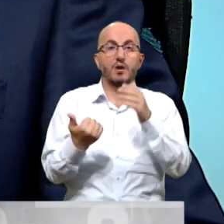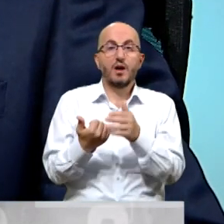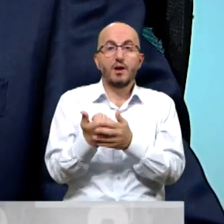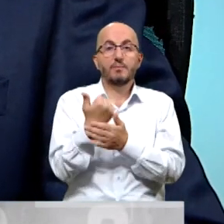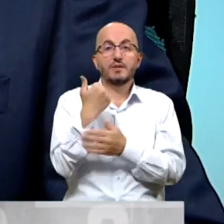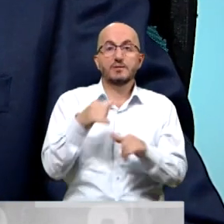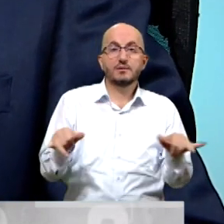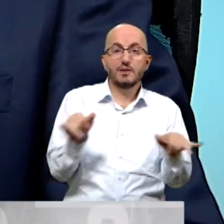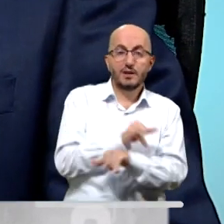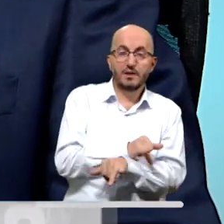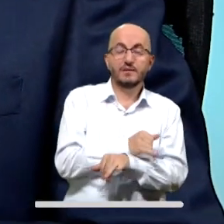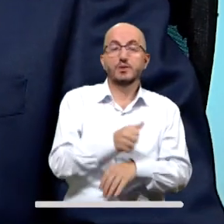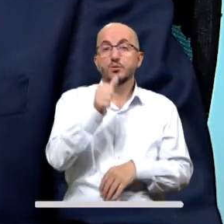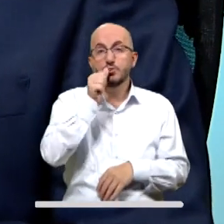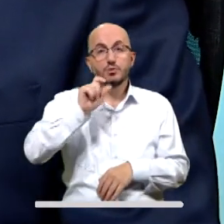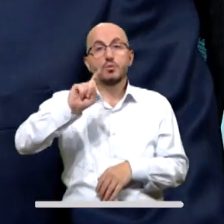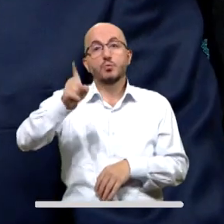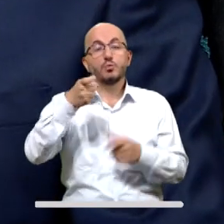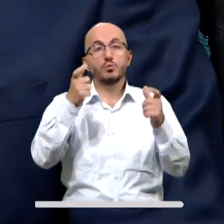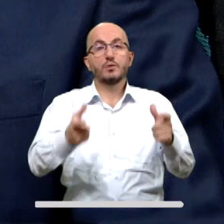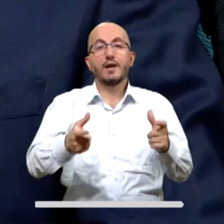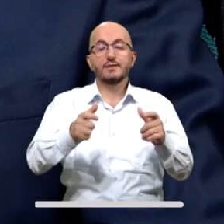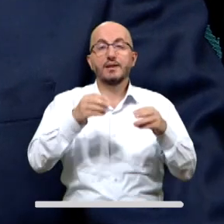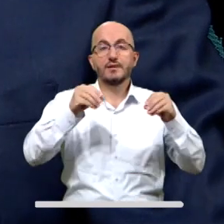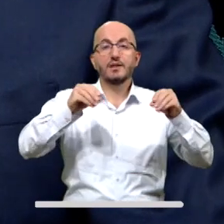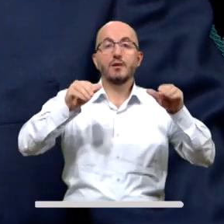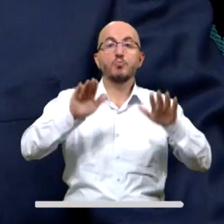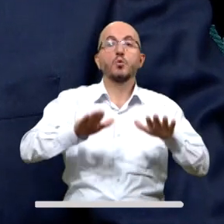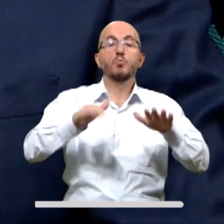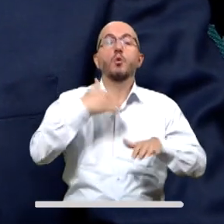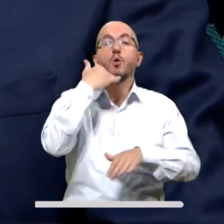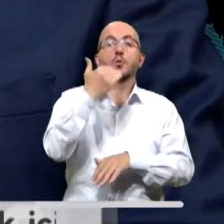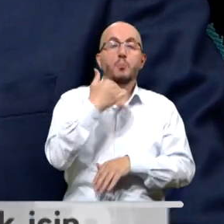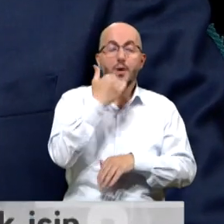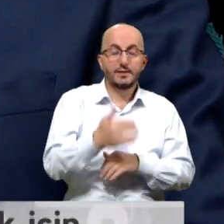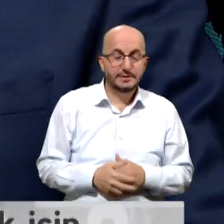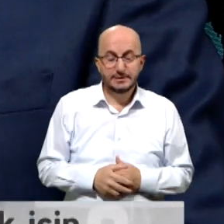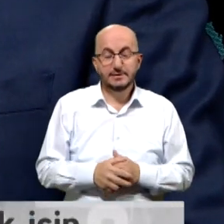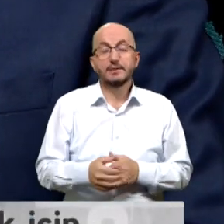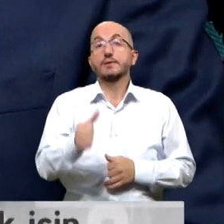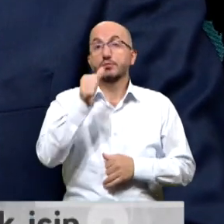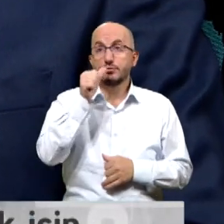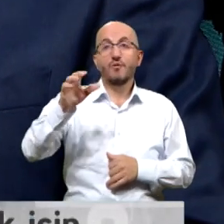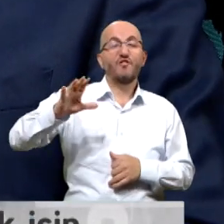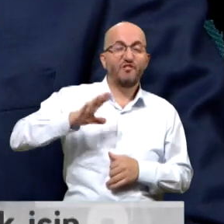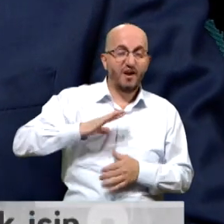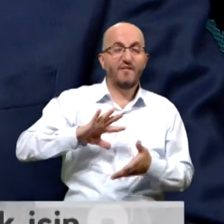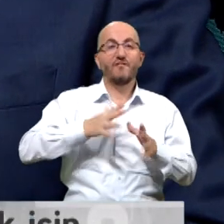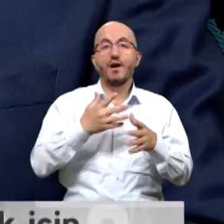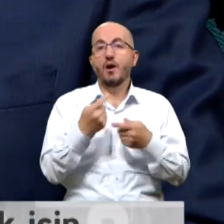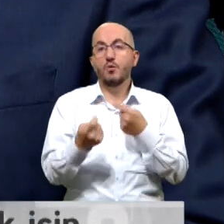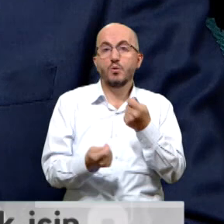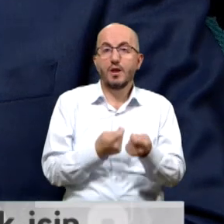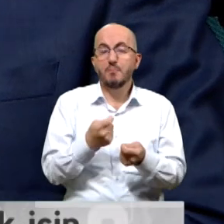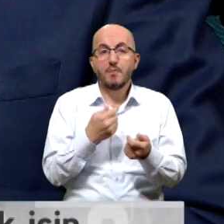halefidir. Yani suyun bulunduğu yerde teyemmüm almaz. Su var veya kullanma